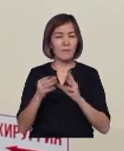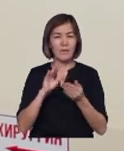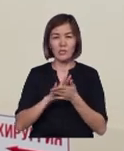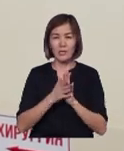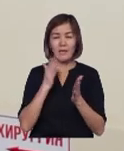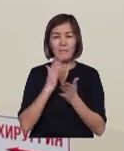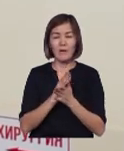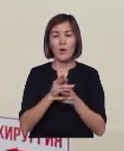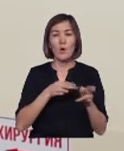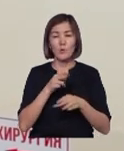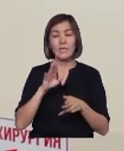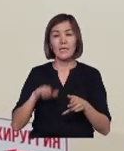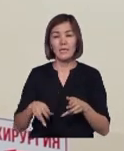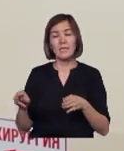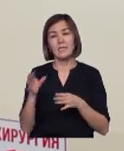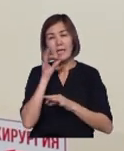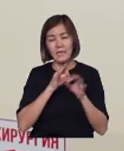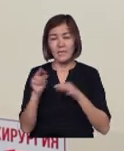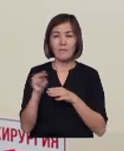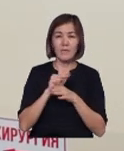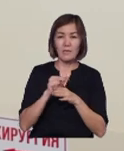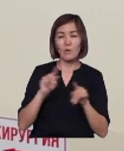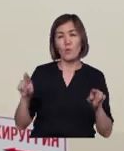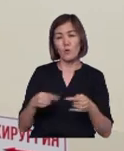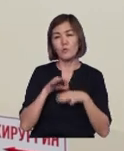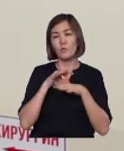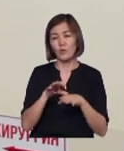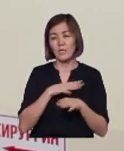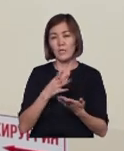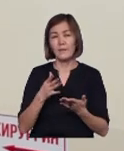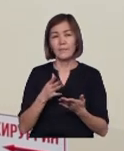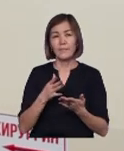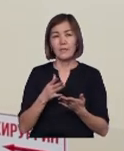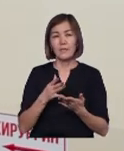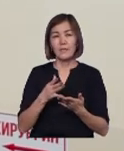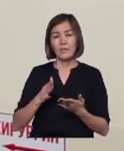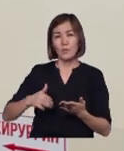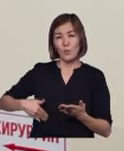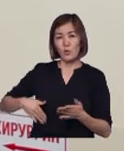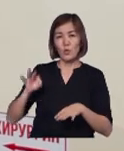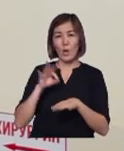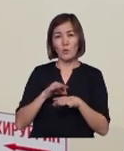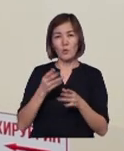жасалған. Отадан кейін қажетті дәрі-дәрмегін алып, оңалтудан өтеді. Көбіне өт аурулары жиі кездеседі.